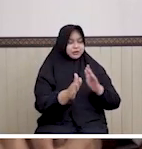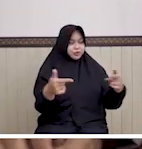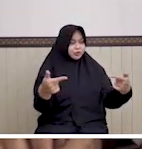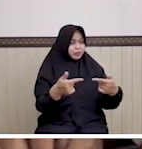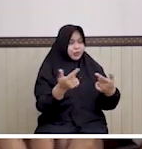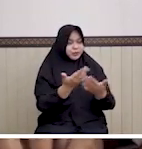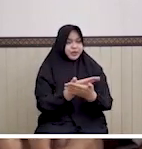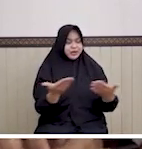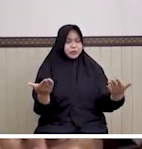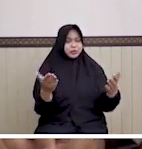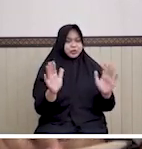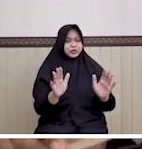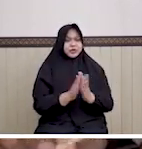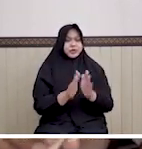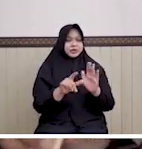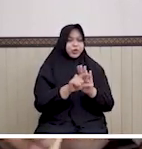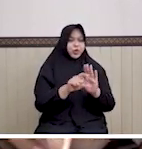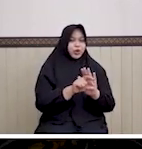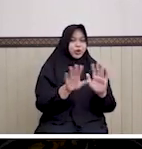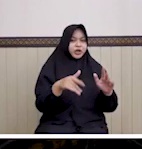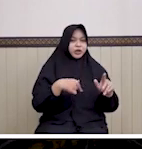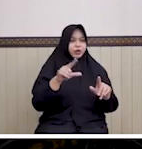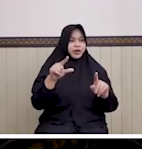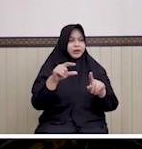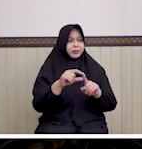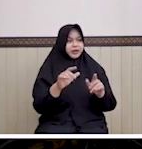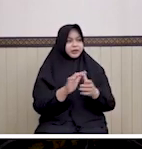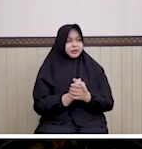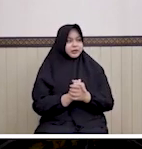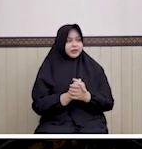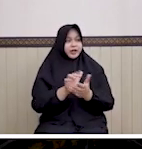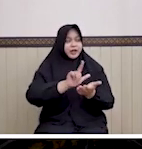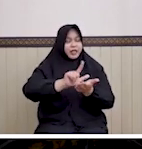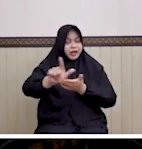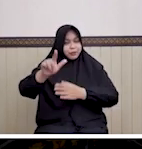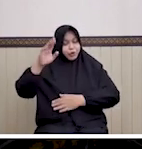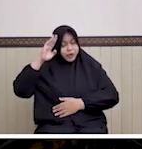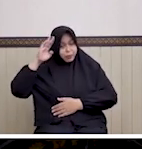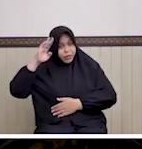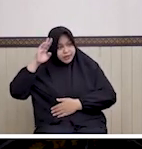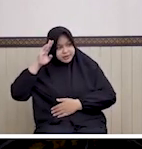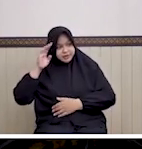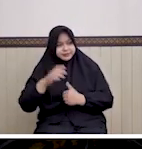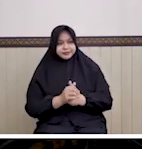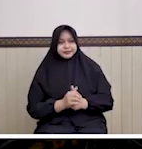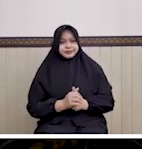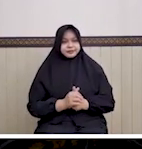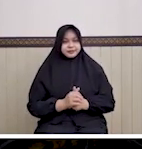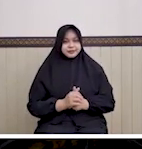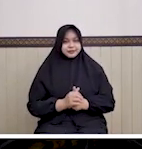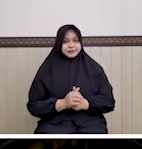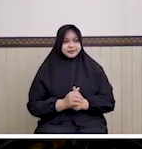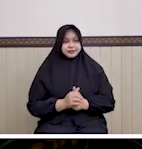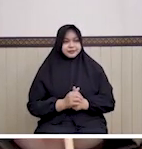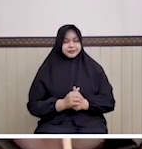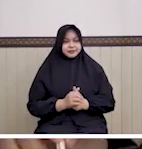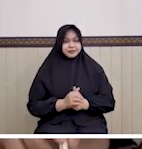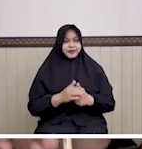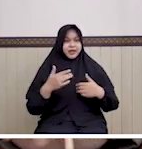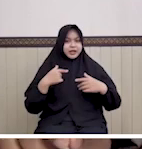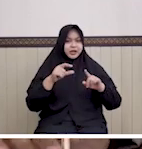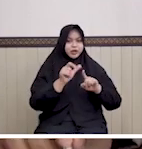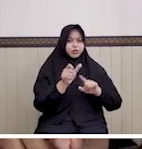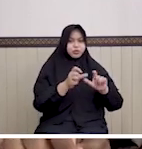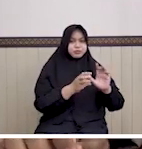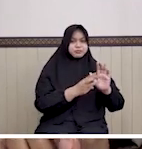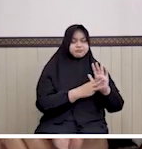connect ke manapun misalnya ketika LP gitu ya laporan polisi atau Kalau sebelum LP Aduh Mas ya ya ya